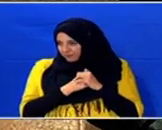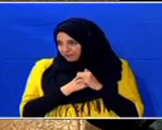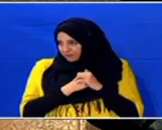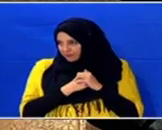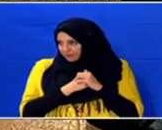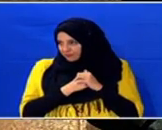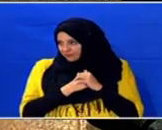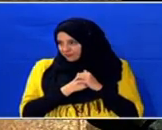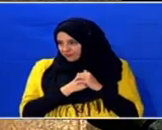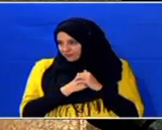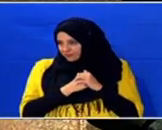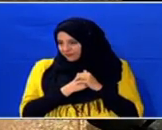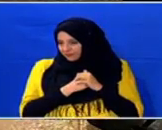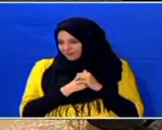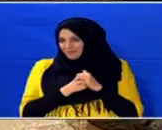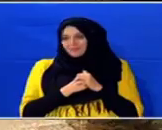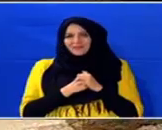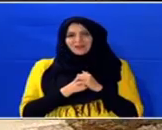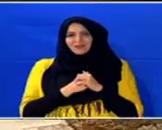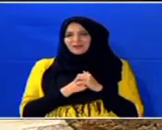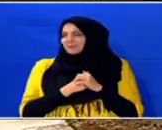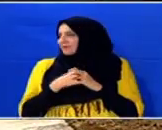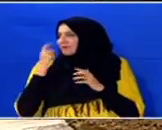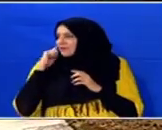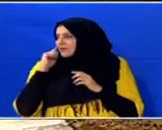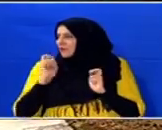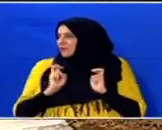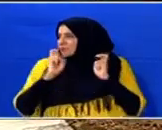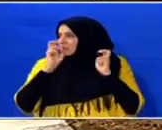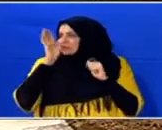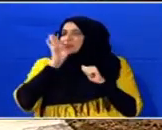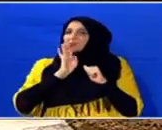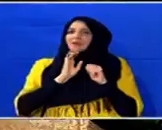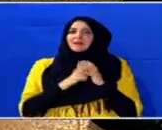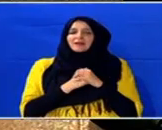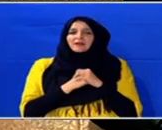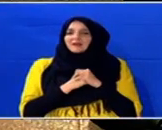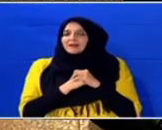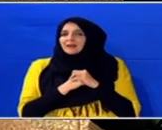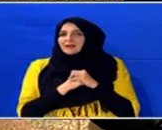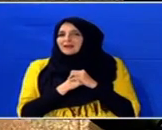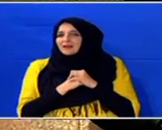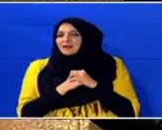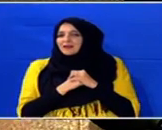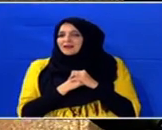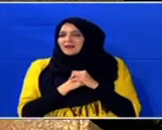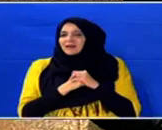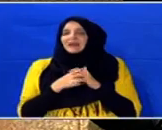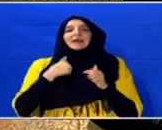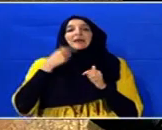أبو ثلاثة أطفال. أرفع صوتك برك شوية باش نسمعوك. قلت لك أبو ثلاثة